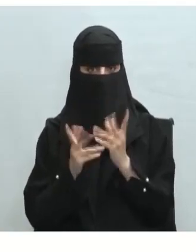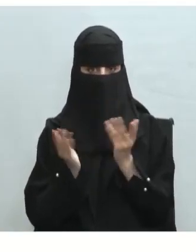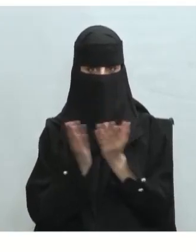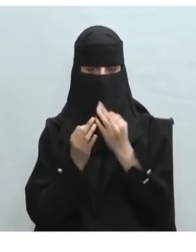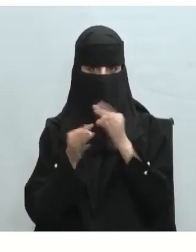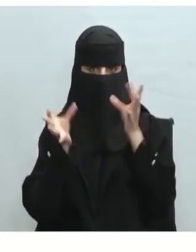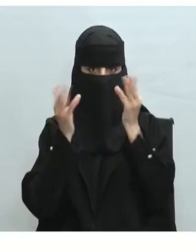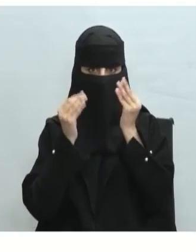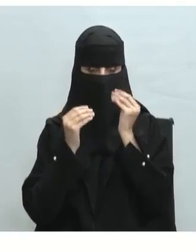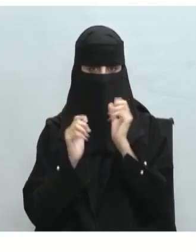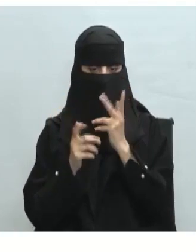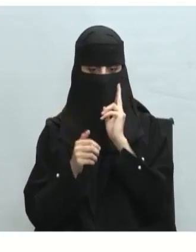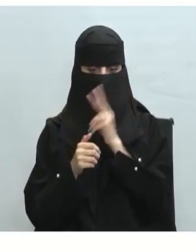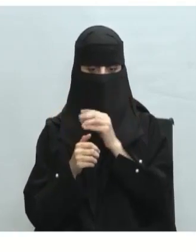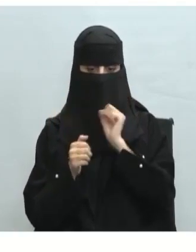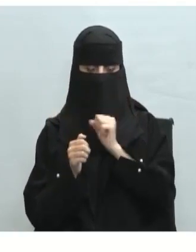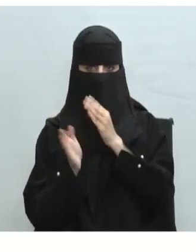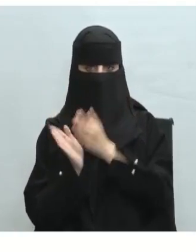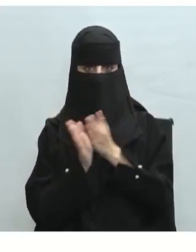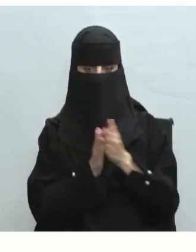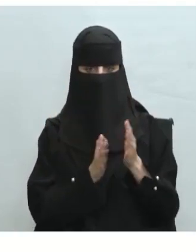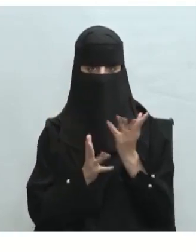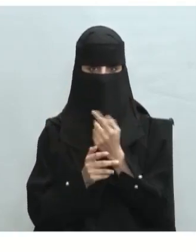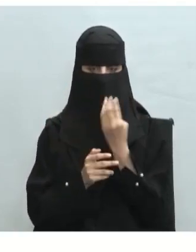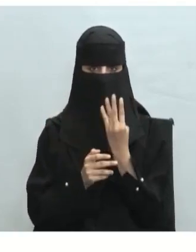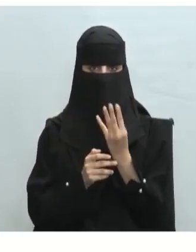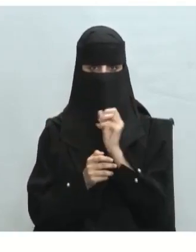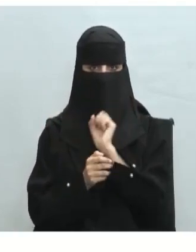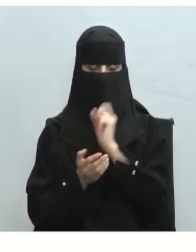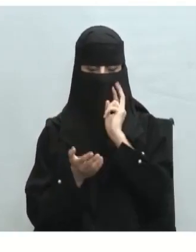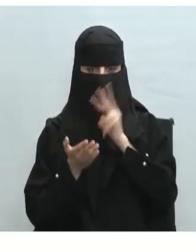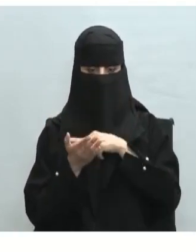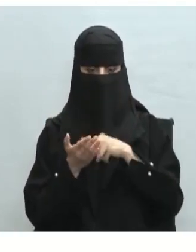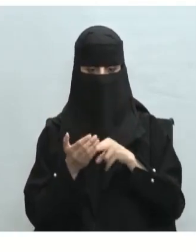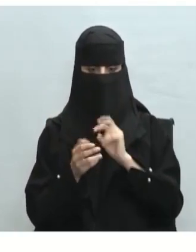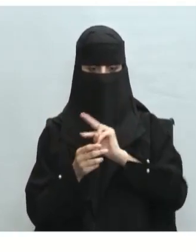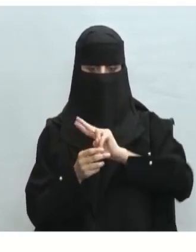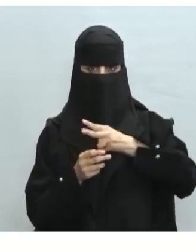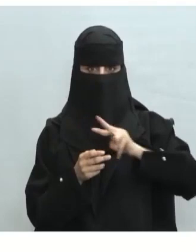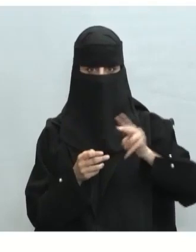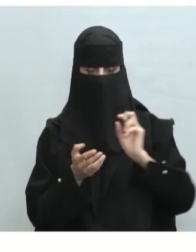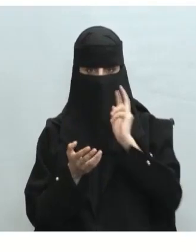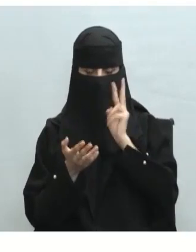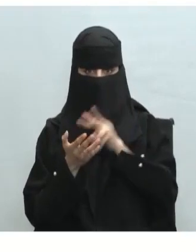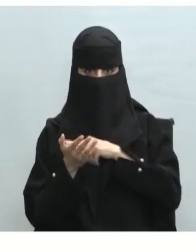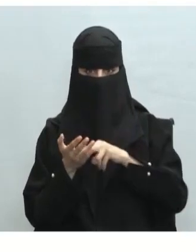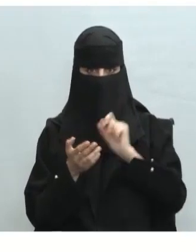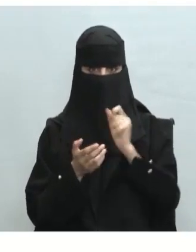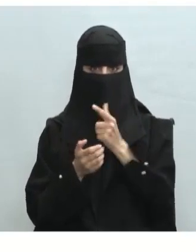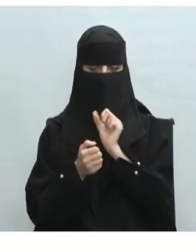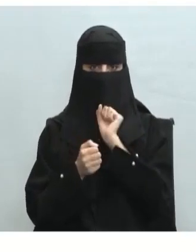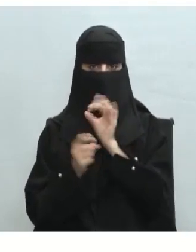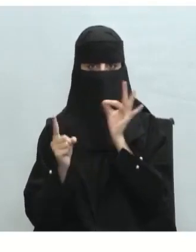في هذه الوحده لاحظ هنا المراحل الاربع للقراءه المراحل الاربع للقراءه انواع القراءه السريعه بحسب الهدف